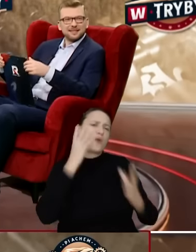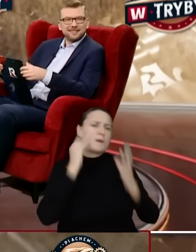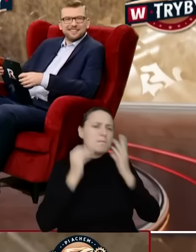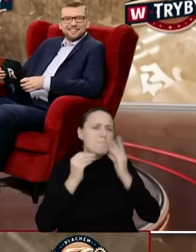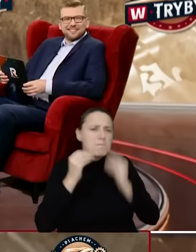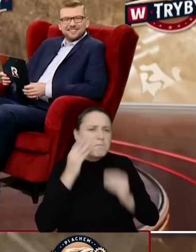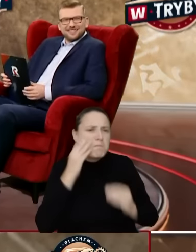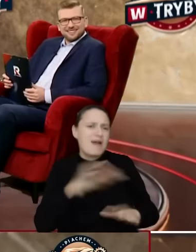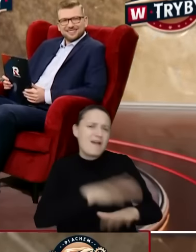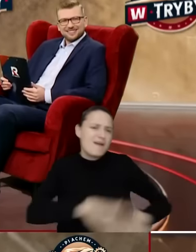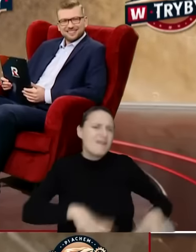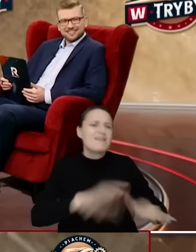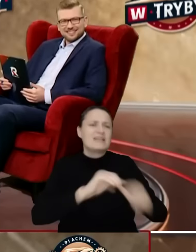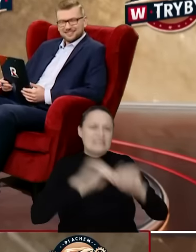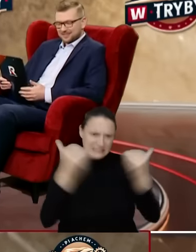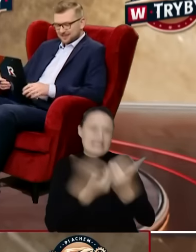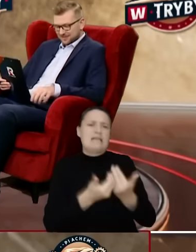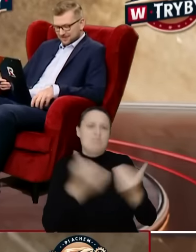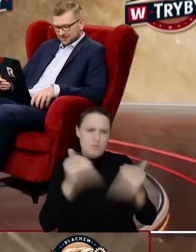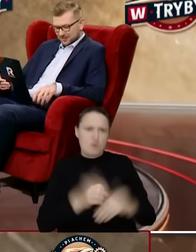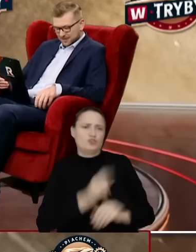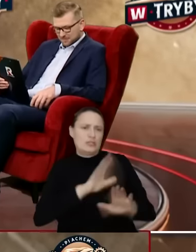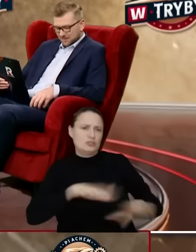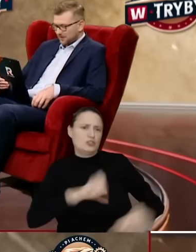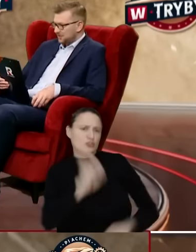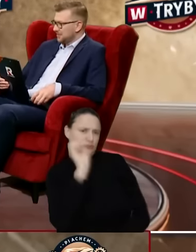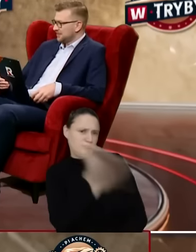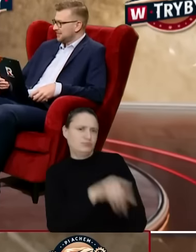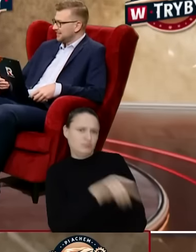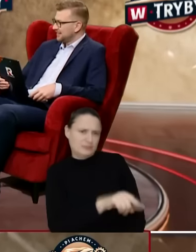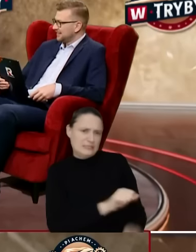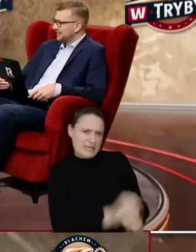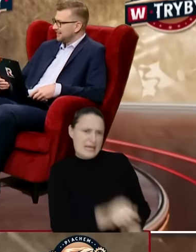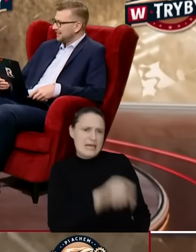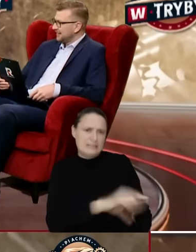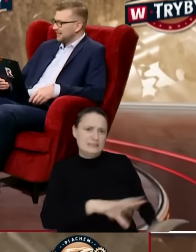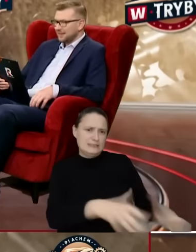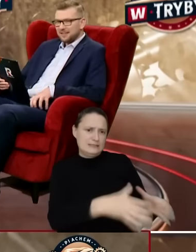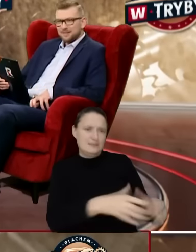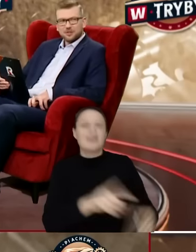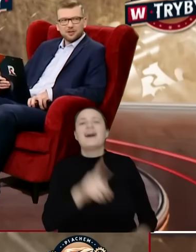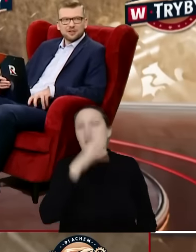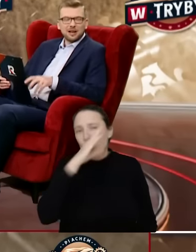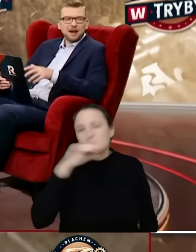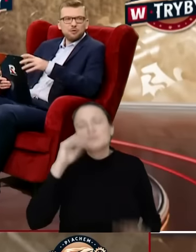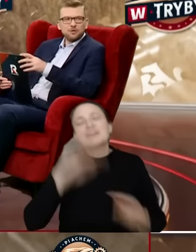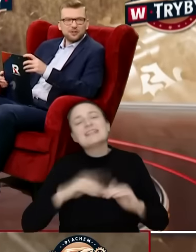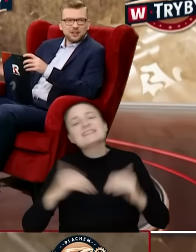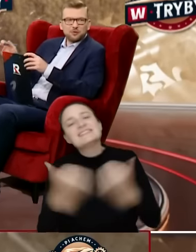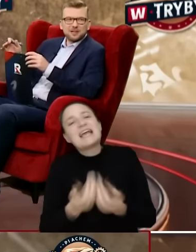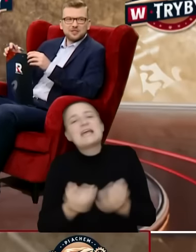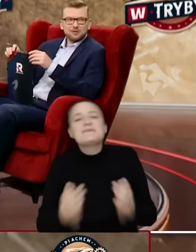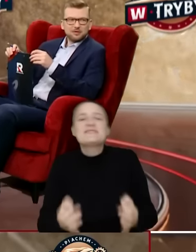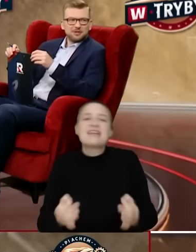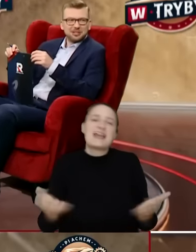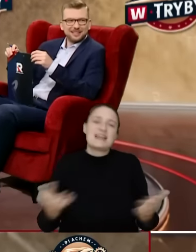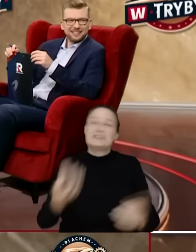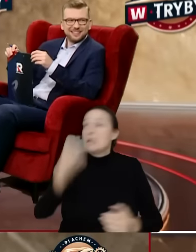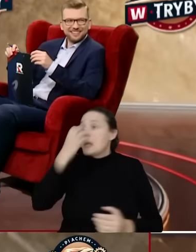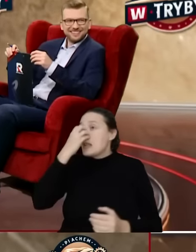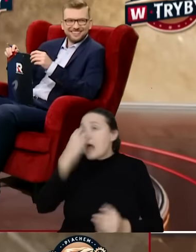tam dzieci można podrzucić, jakby coś. No właśnie. Czasami mam wrażenie, to uśmiechnięty jest taki Sejm teraz. Klaunów od razu patrz